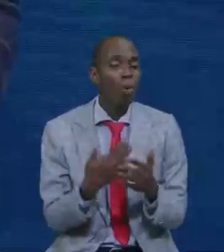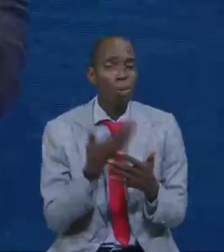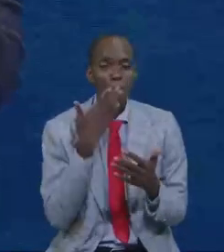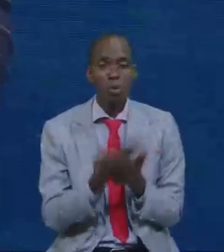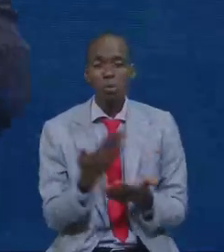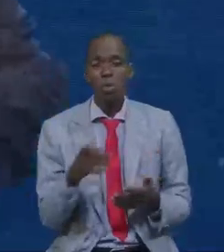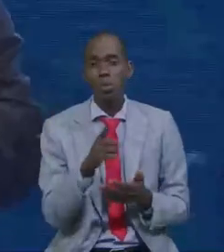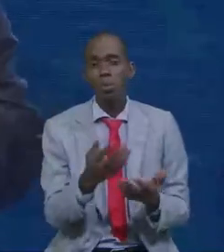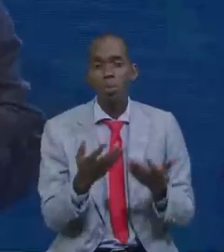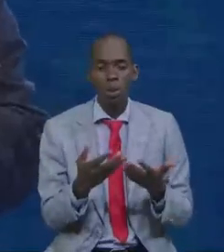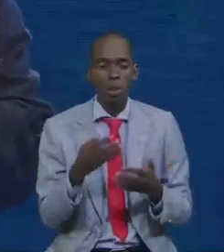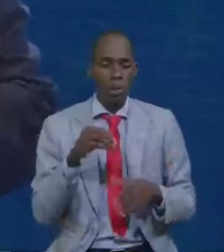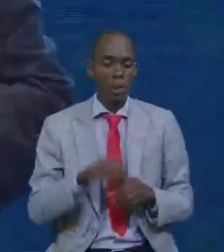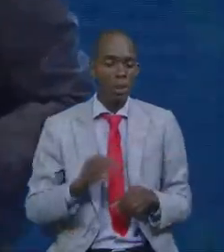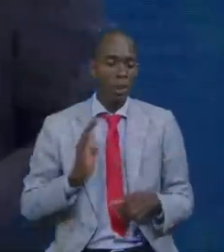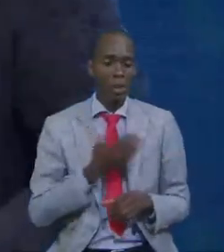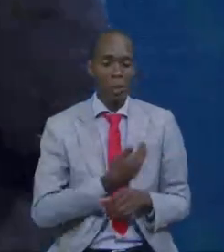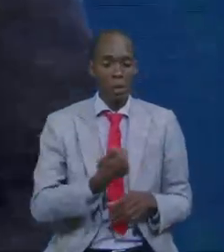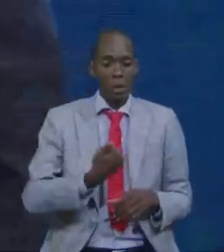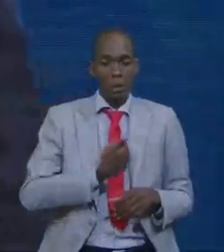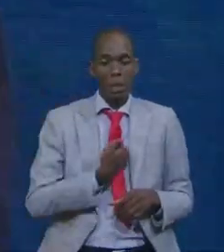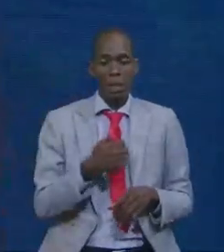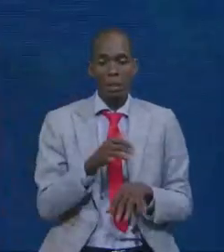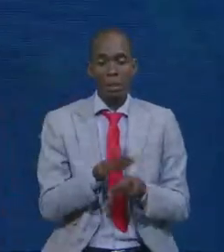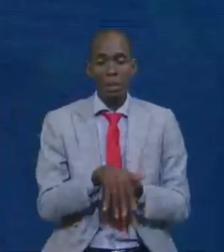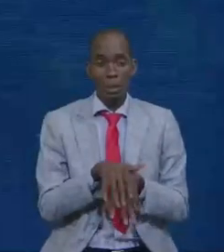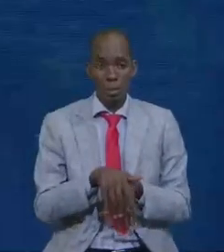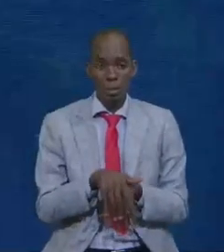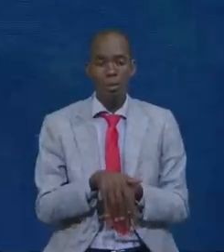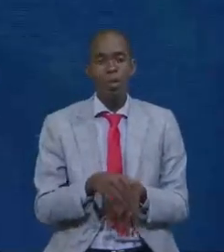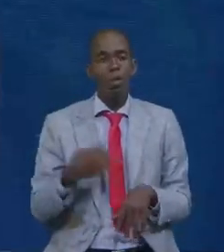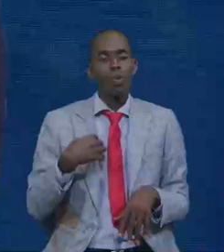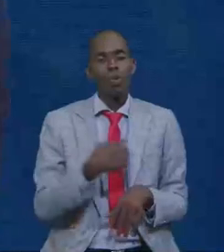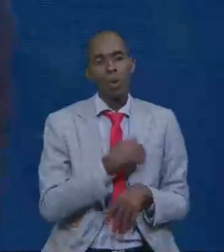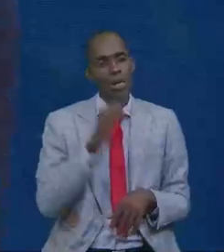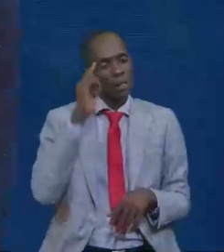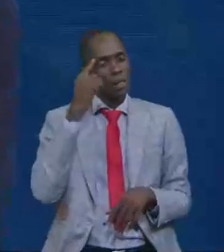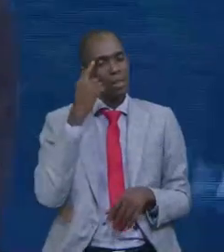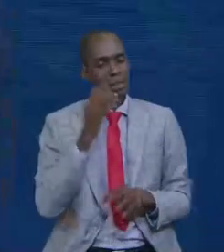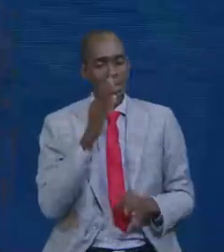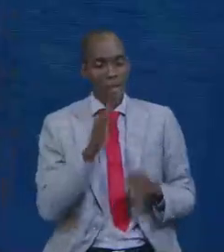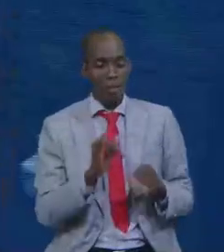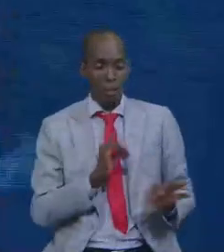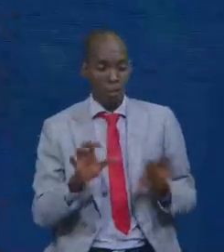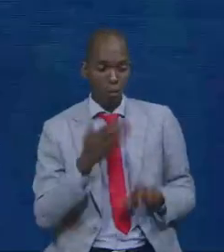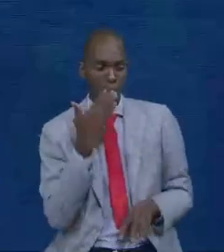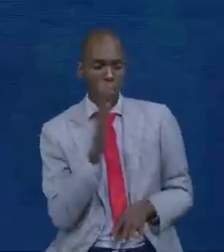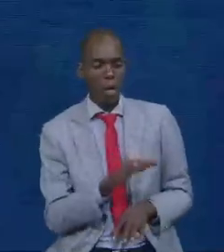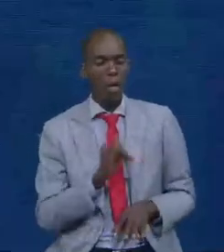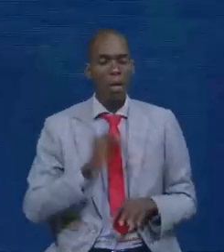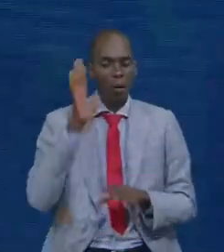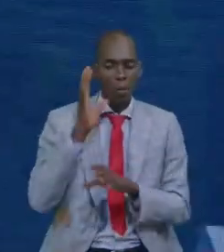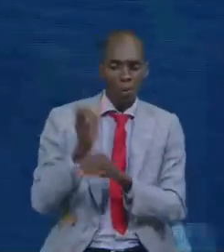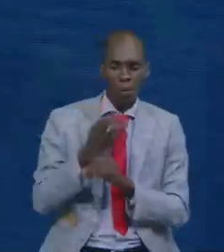dans notre tromperie de soi, nous pensons qui fait le mal, Je vais avoir le bien. Comment est-ce que tu peux avoir